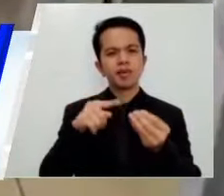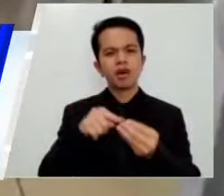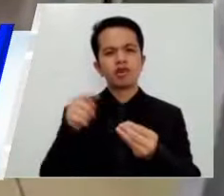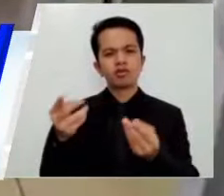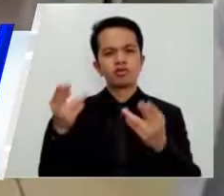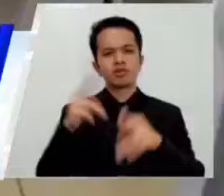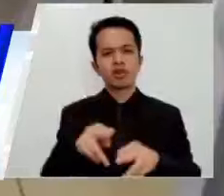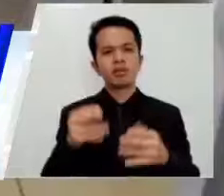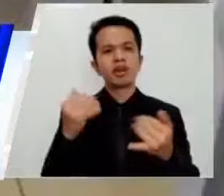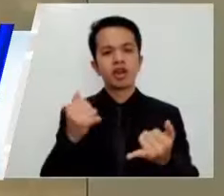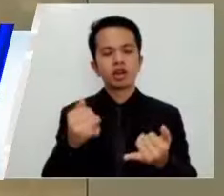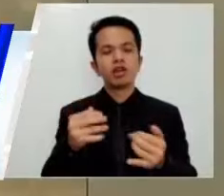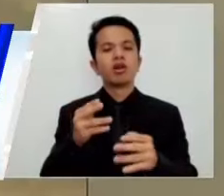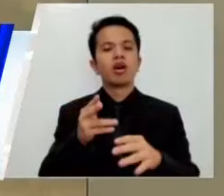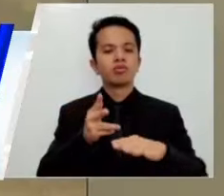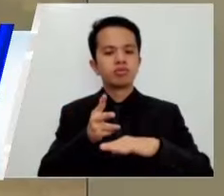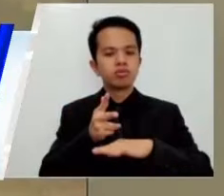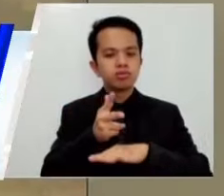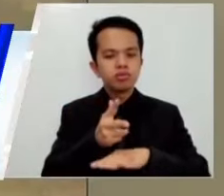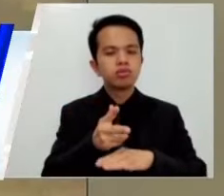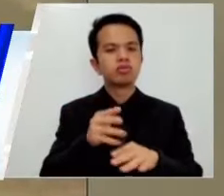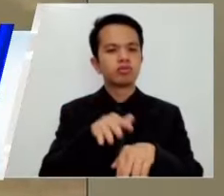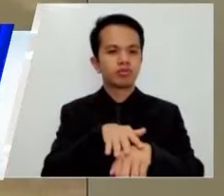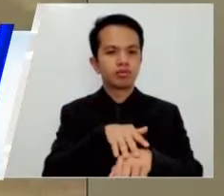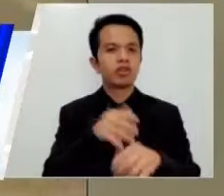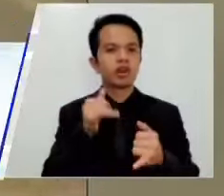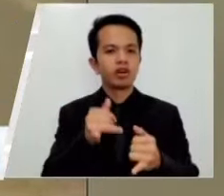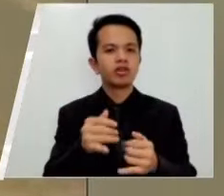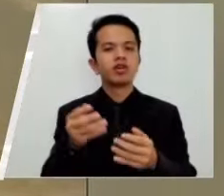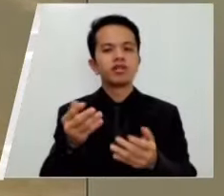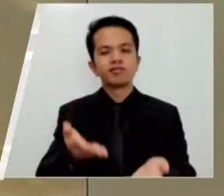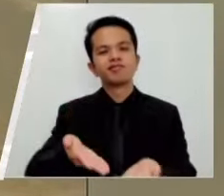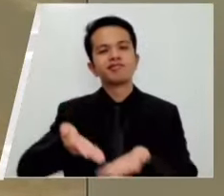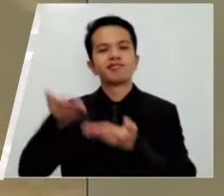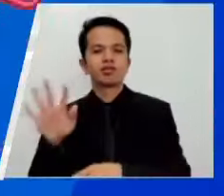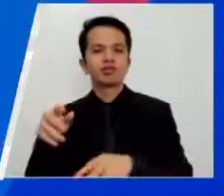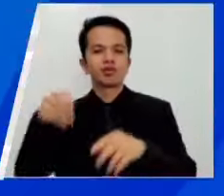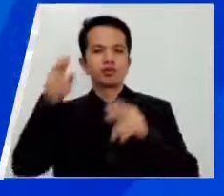nasabing istasyon. Naiuwi na sa kanyang kulungan ang kabayo.